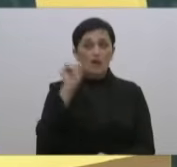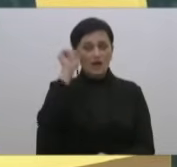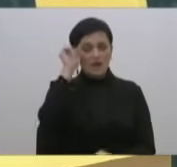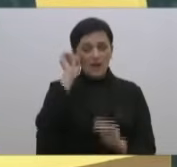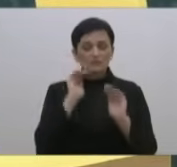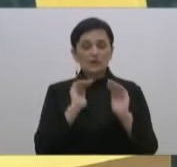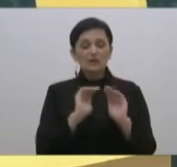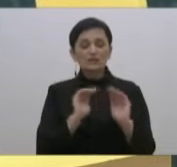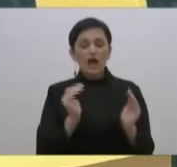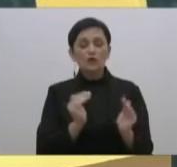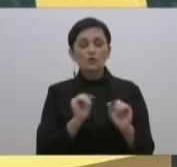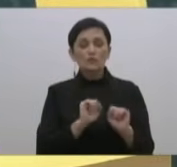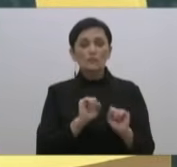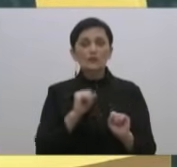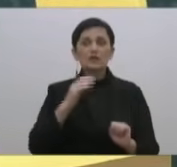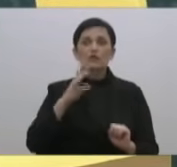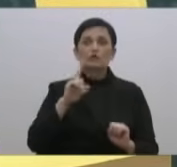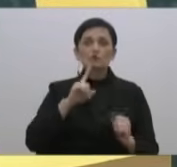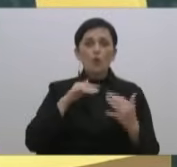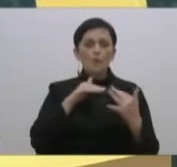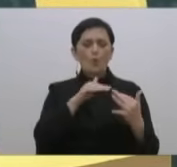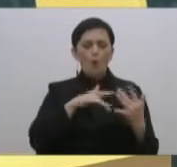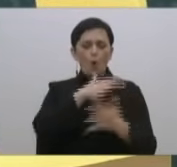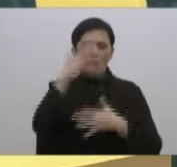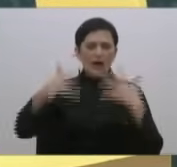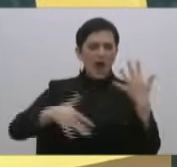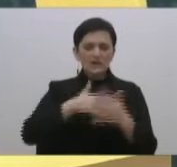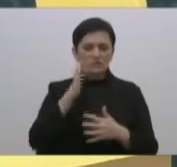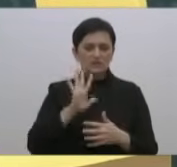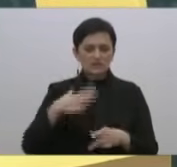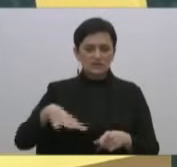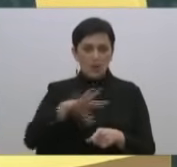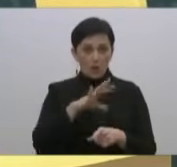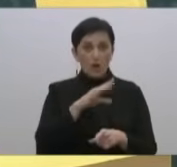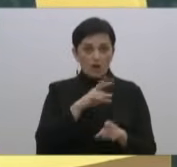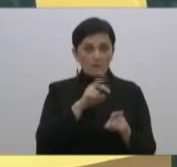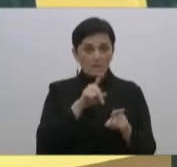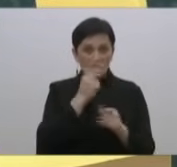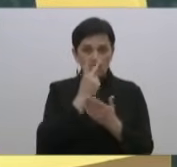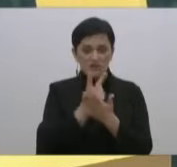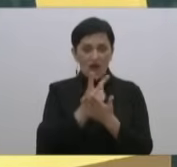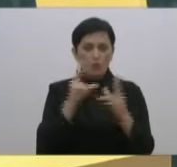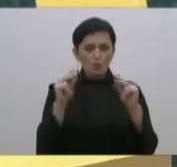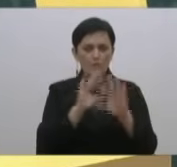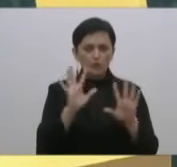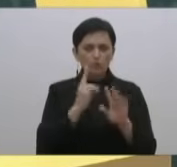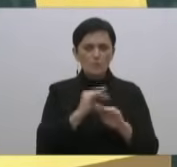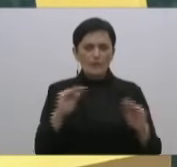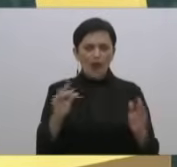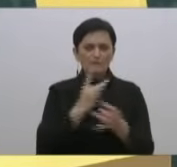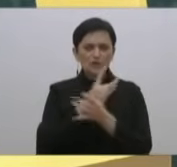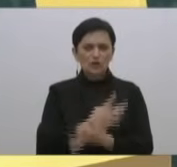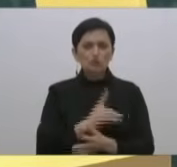ღმერთმა დაგვიფარა, რომ საქართველო ომის ქარცეცში არ გაეყო. აი მაშინ გენახათ ბავშვთა სიღარიბე და უბედურება, რომ